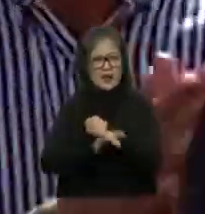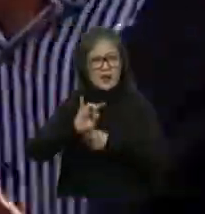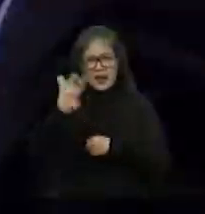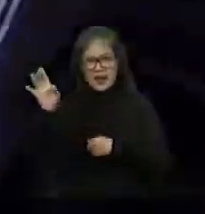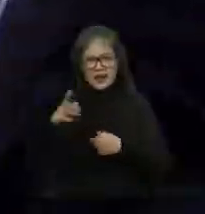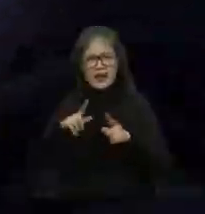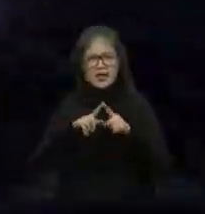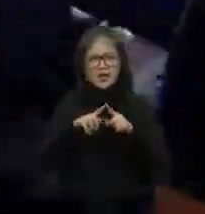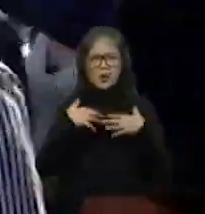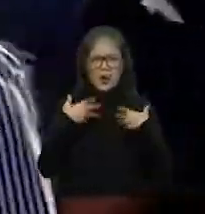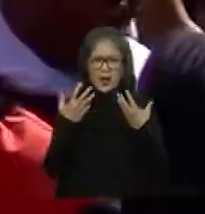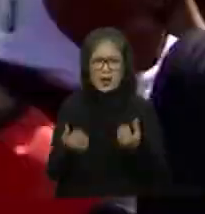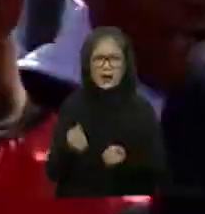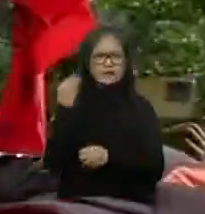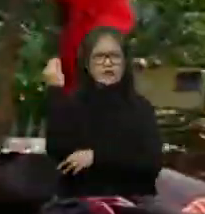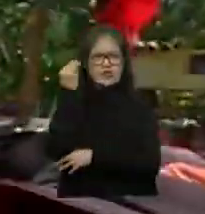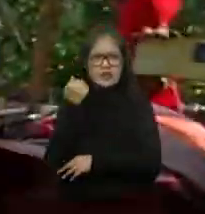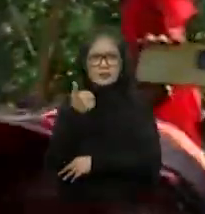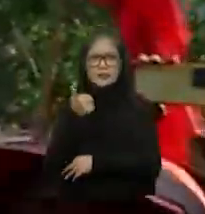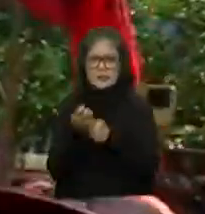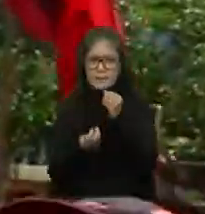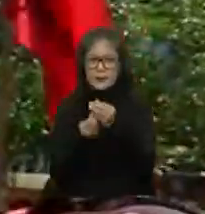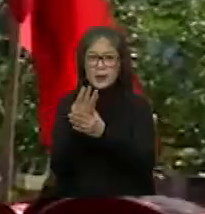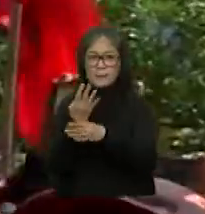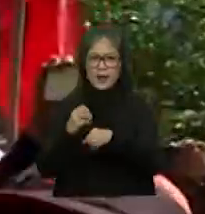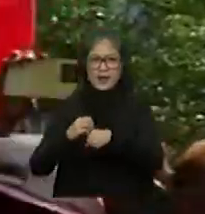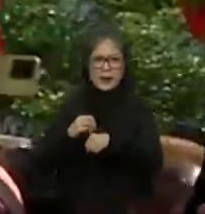sektor pariwisata dapat lebih berkembang